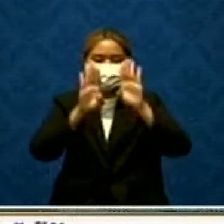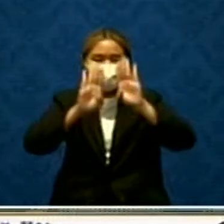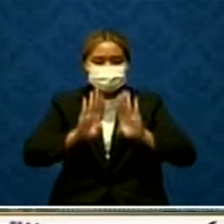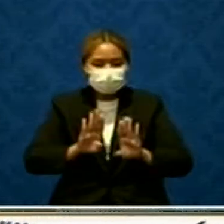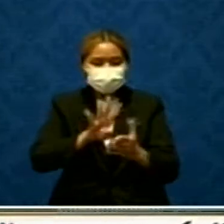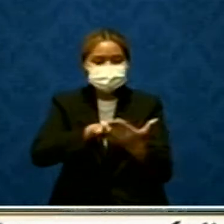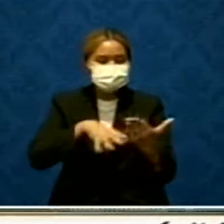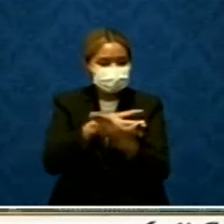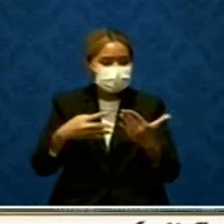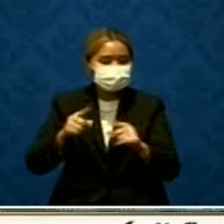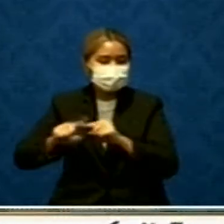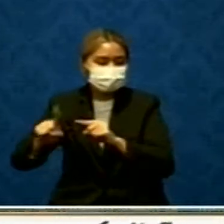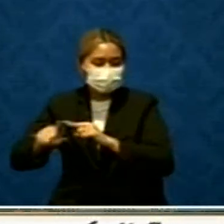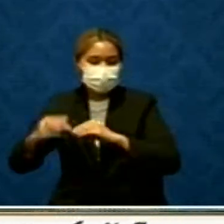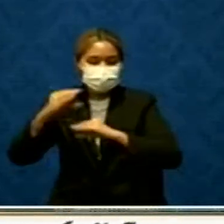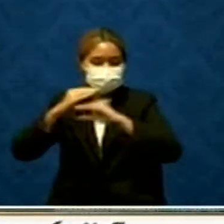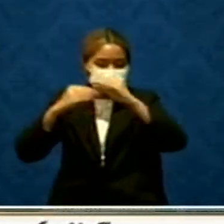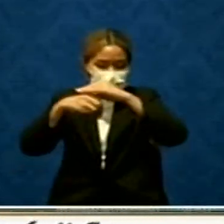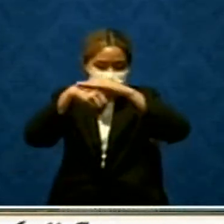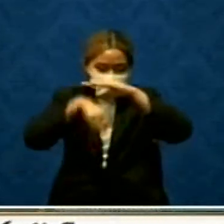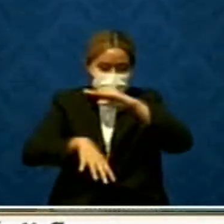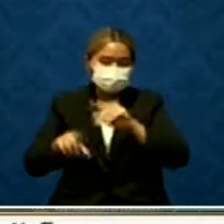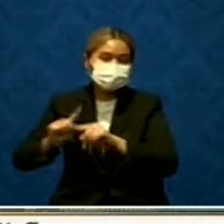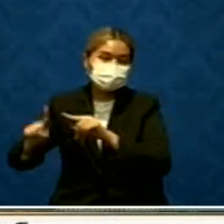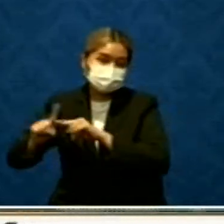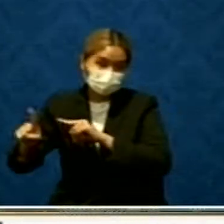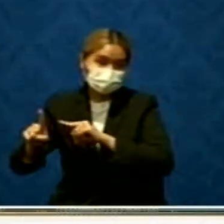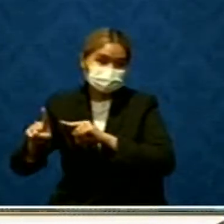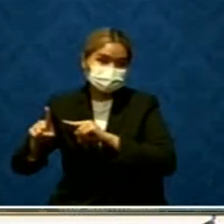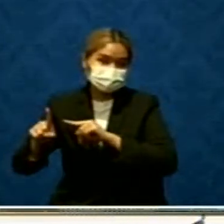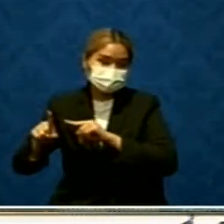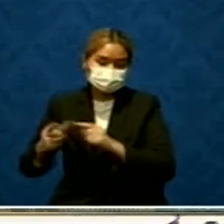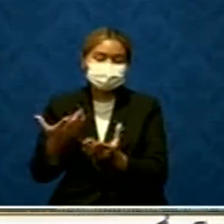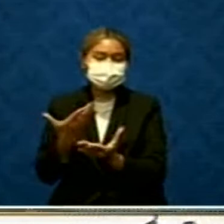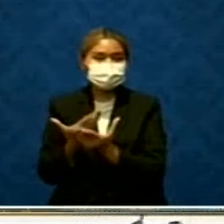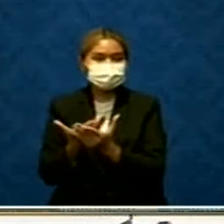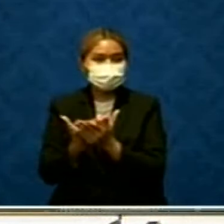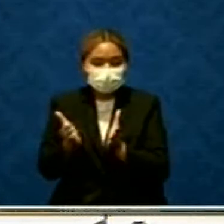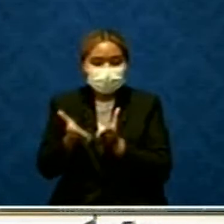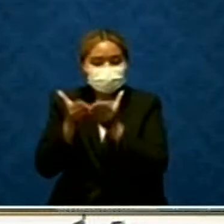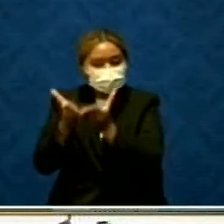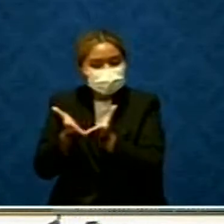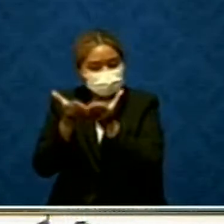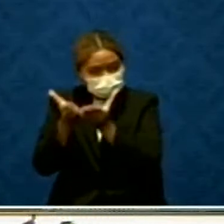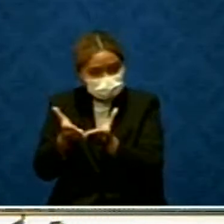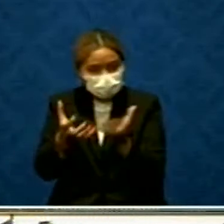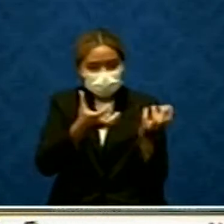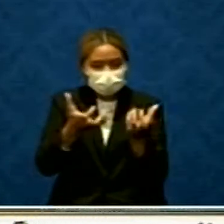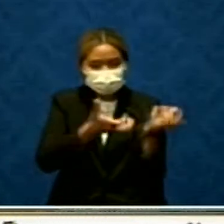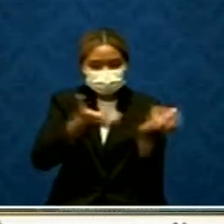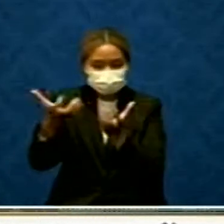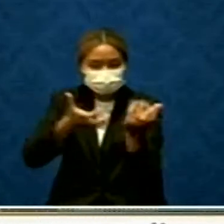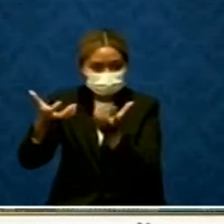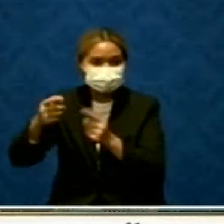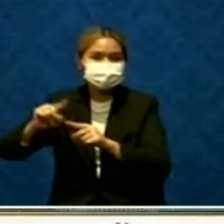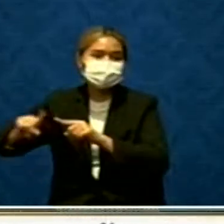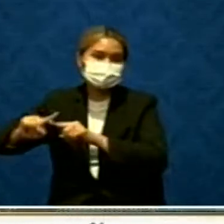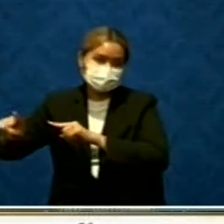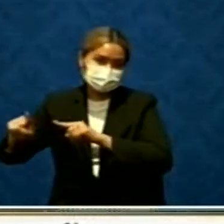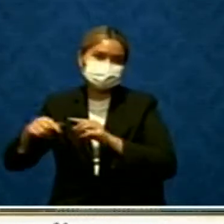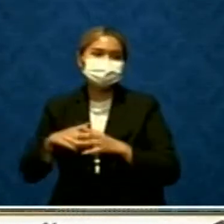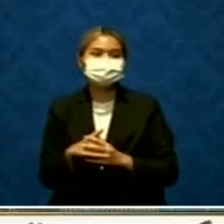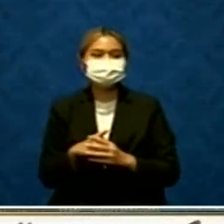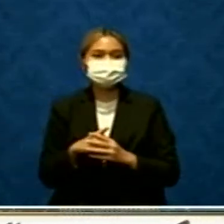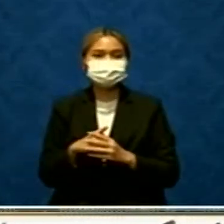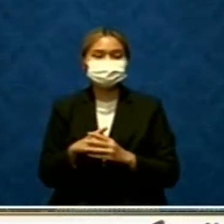ฒนาโครงสร้างพื้นฐานการพัฒนาธุรกิจการขนส่งโลจิสติกของโครงการแลนด์บริดจ์แล้วก็คอริดอร์ที่ประกอบด้วยท่